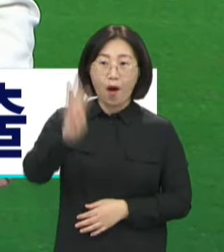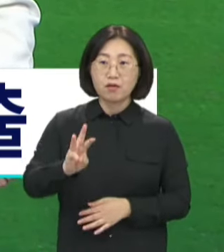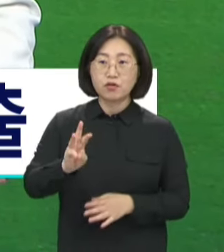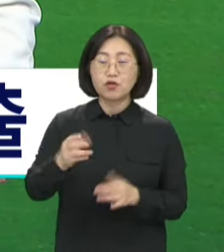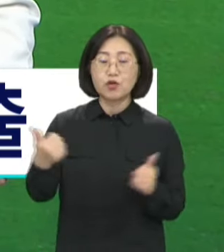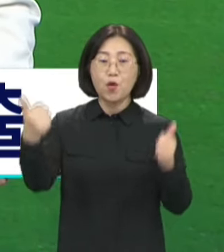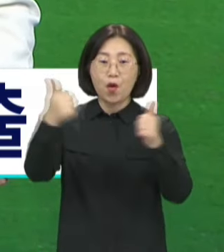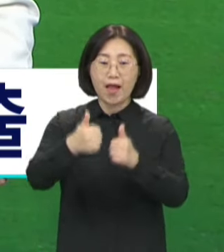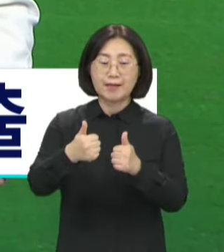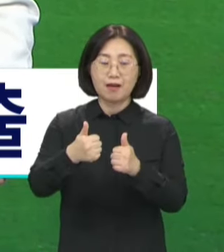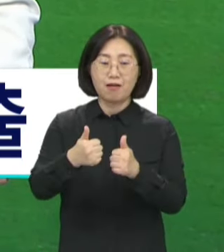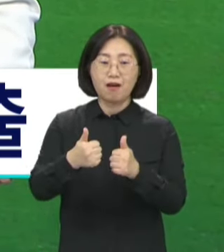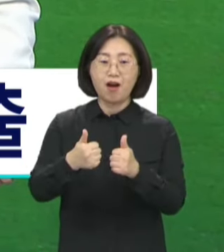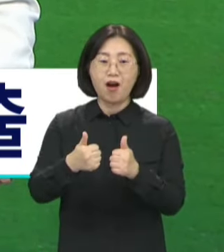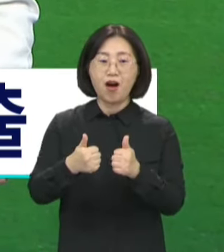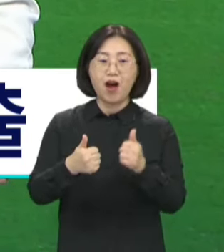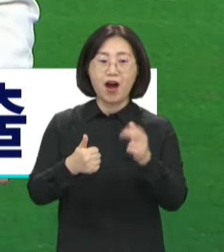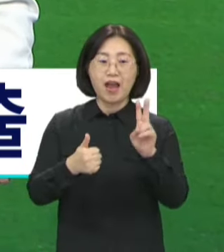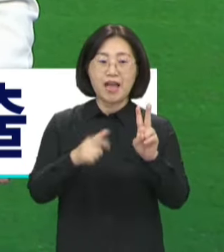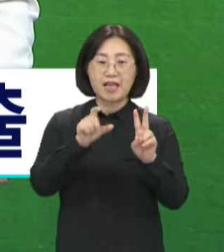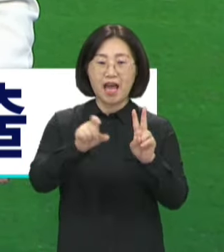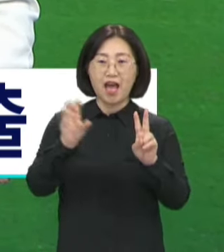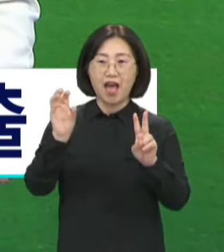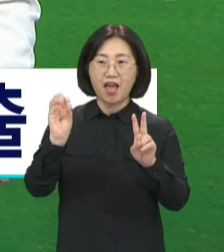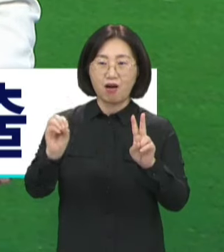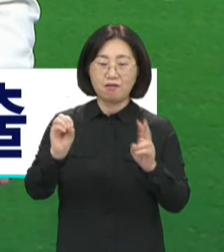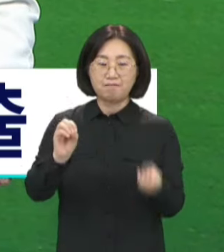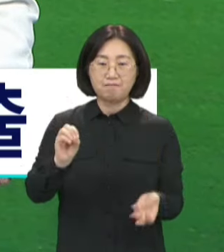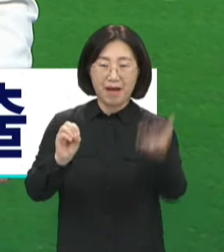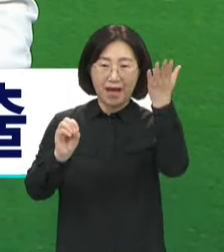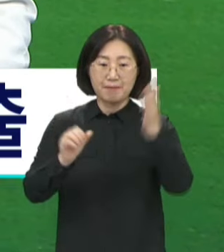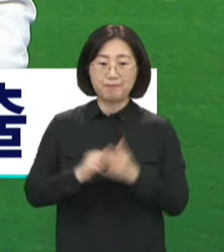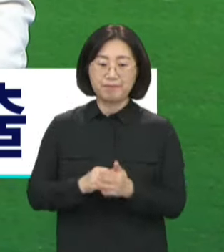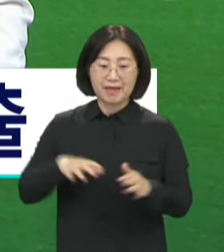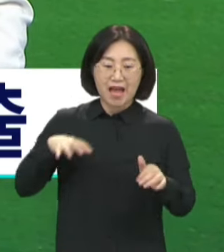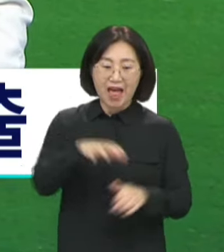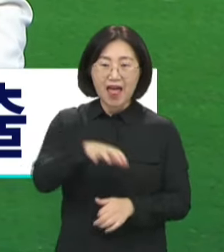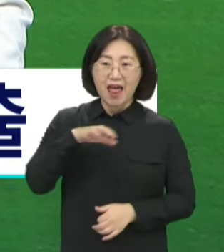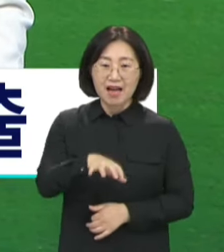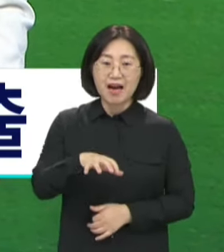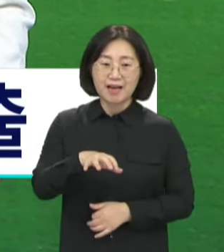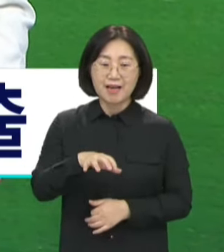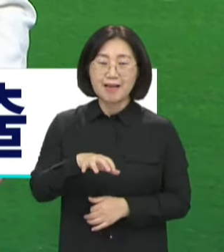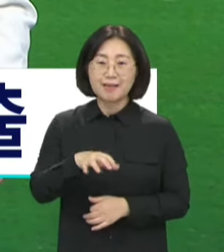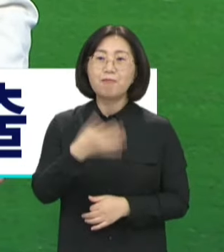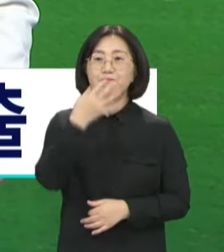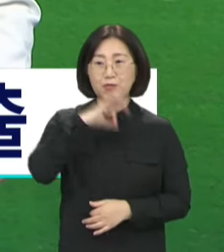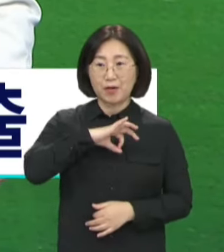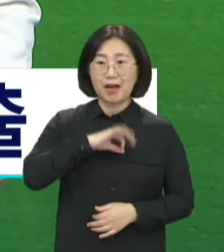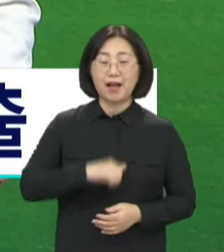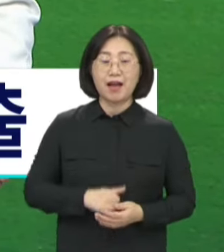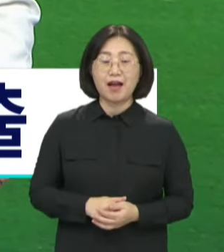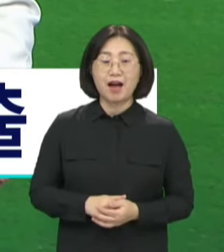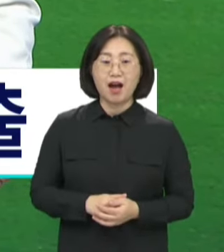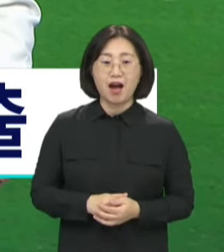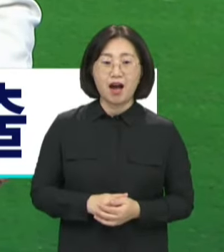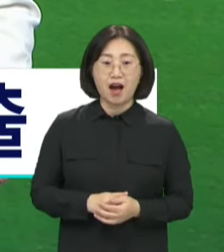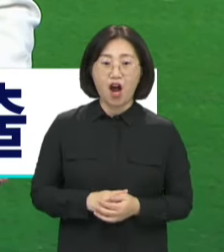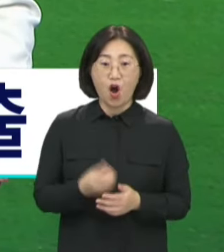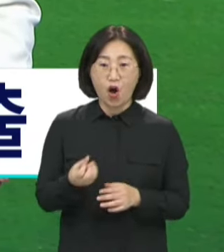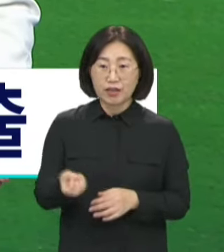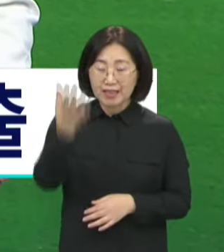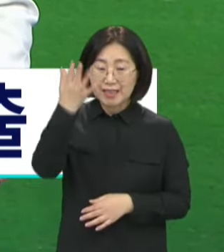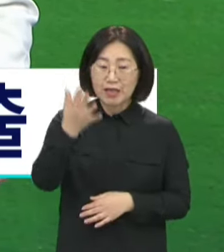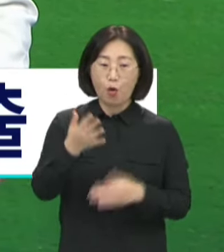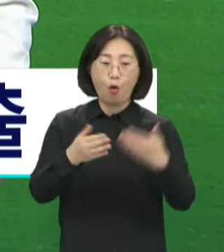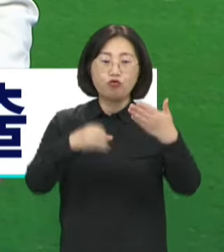상대로 2대0 완벽한 승리를 거뒀습니다. 강한 압박을 통한 맞춤형 전술이 효과를 본 건데 소중한 승리로 리그